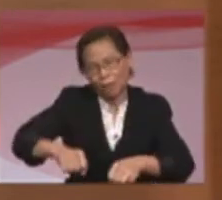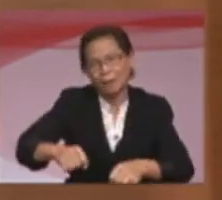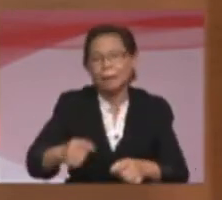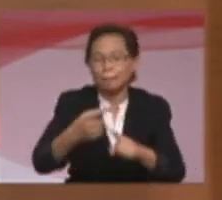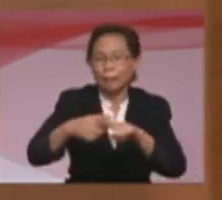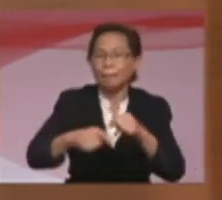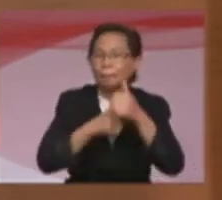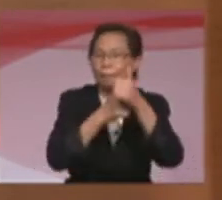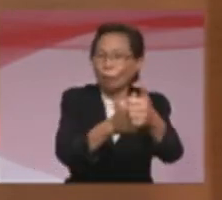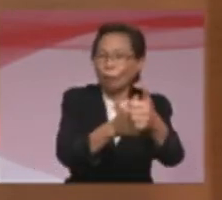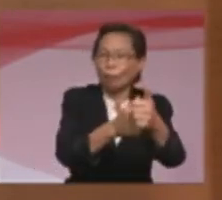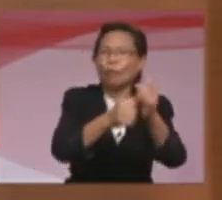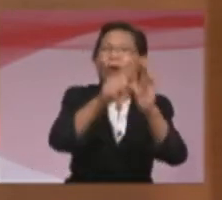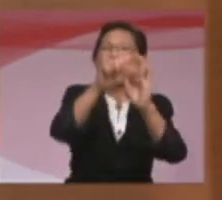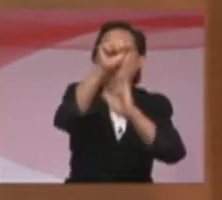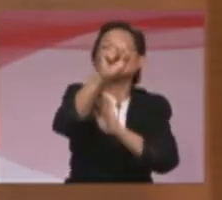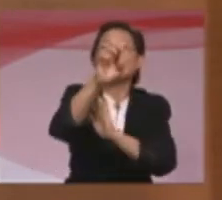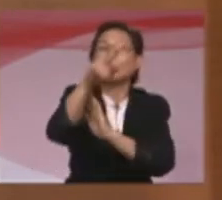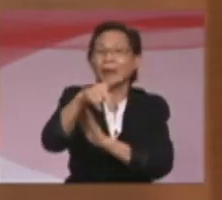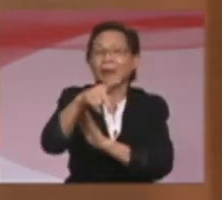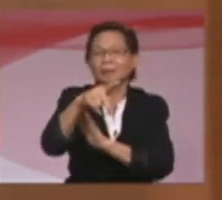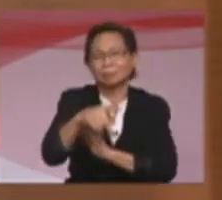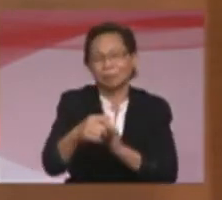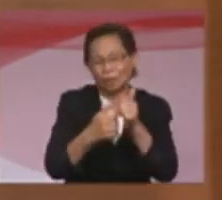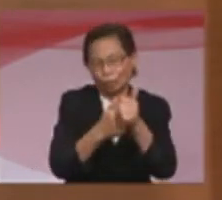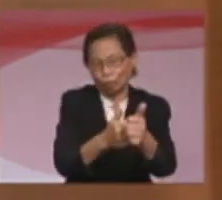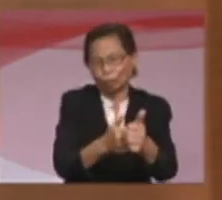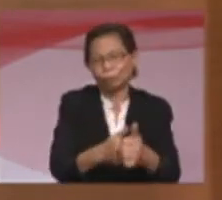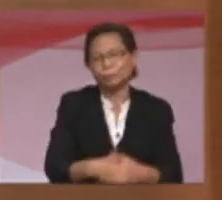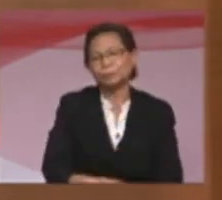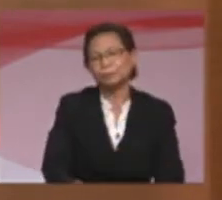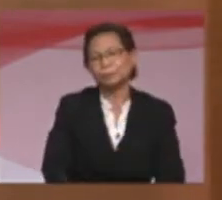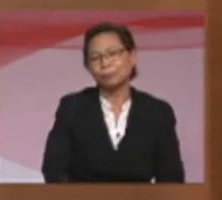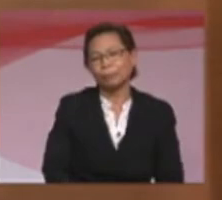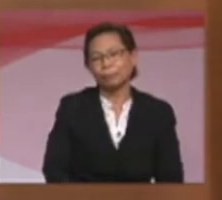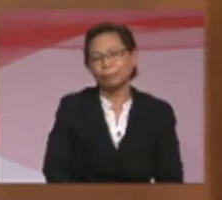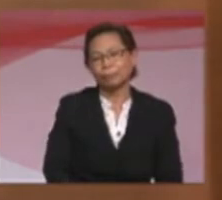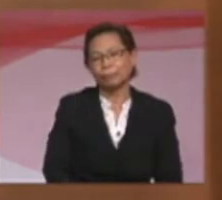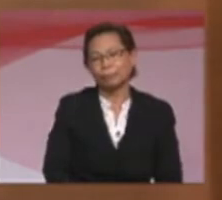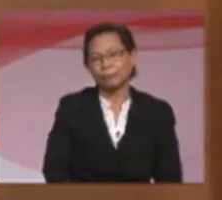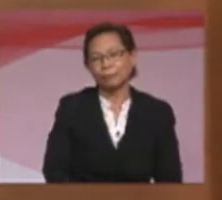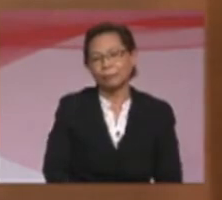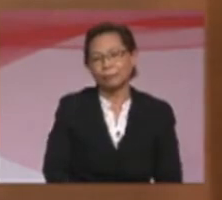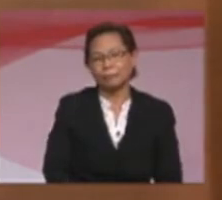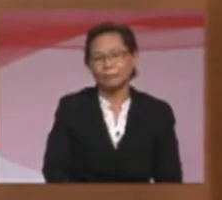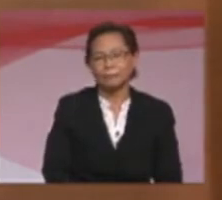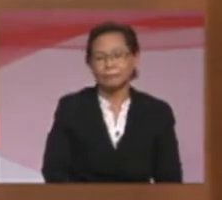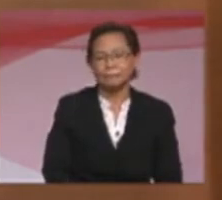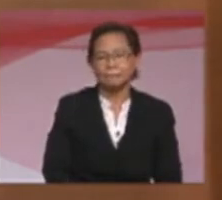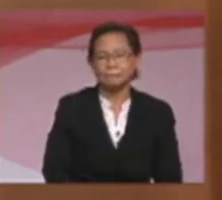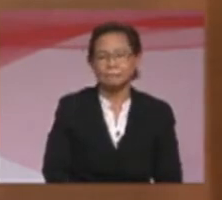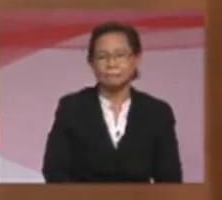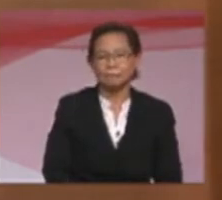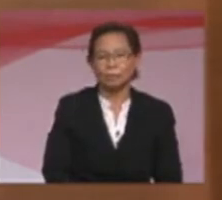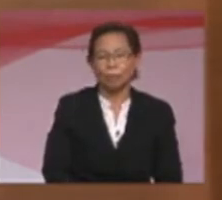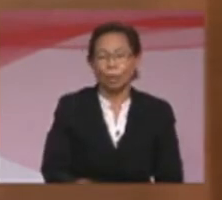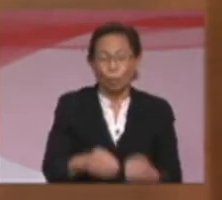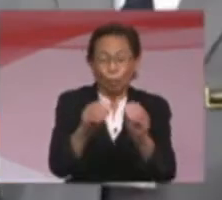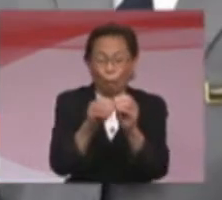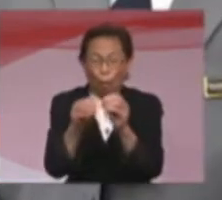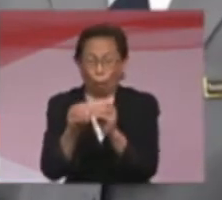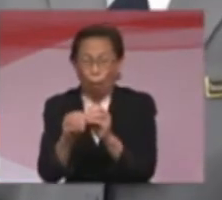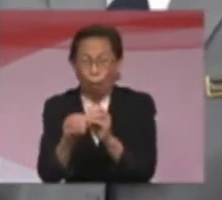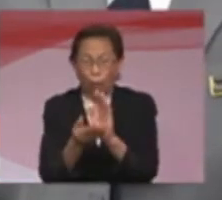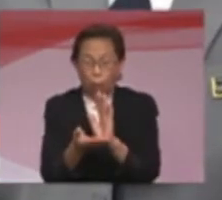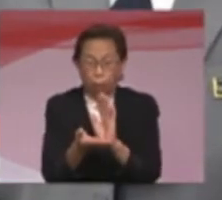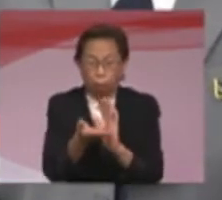dengan SOP-SOP seperti yang telah pun diumumkan sebelum ini. Okey. Datuk Sri, dengan tren peningkatan semula kes